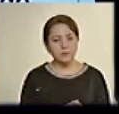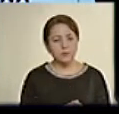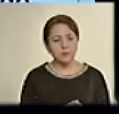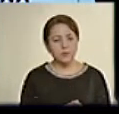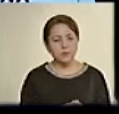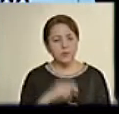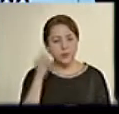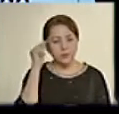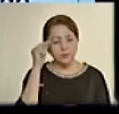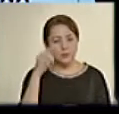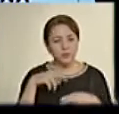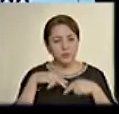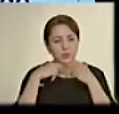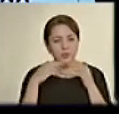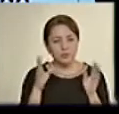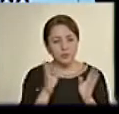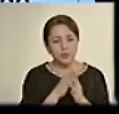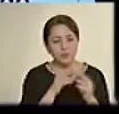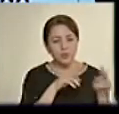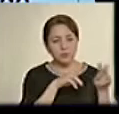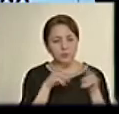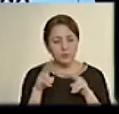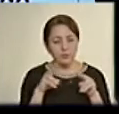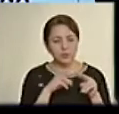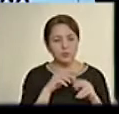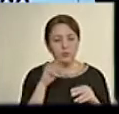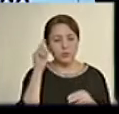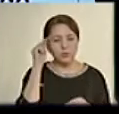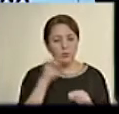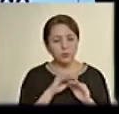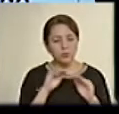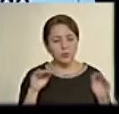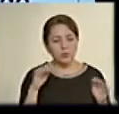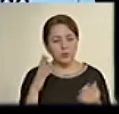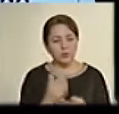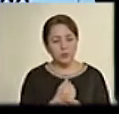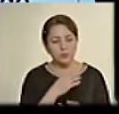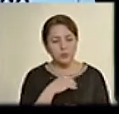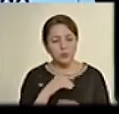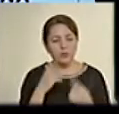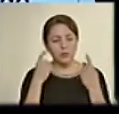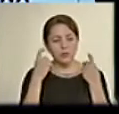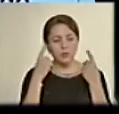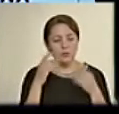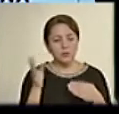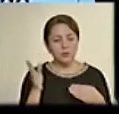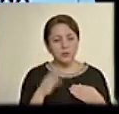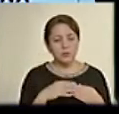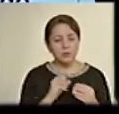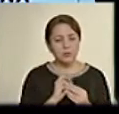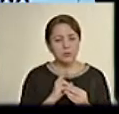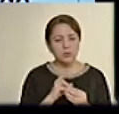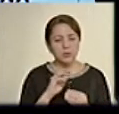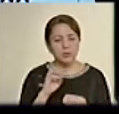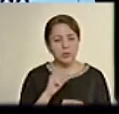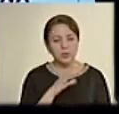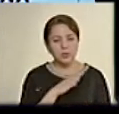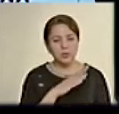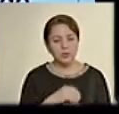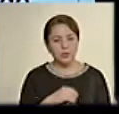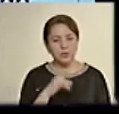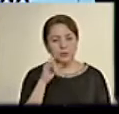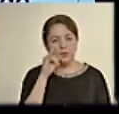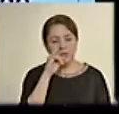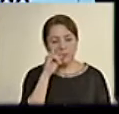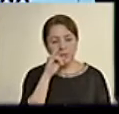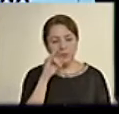Demak, darsimizni diqqat bilan eshitgan o'quvchilarimiz allaqachon topib olishdi. Buxoroning darvozasi 12 ta ekan.